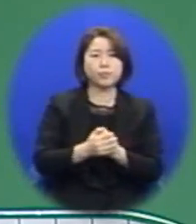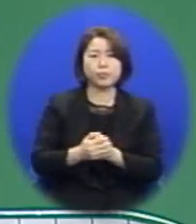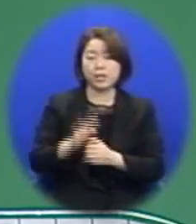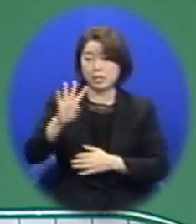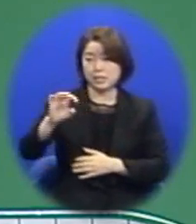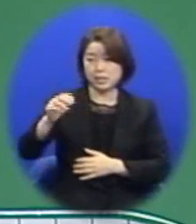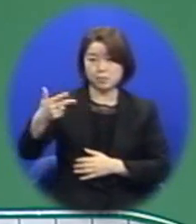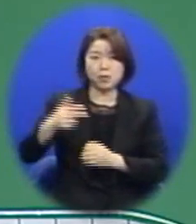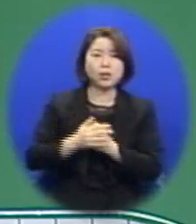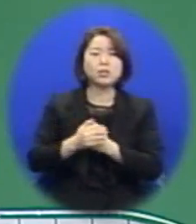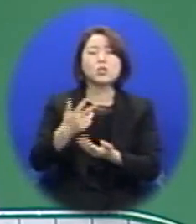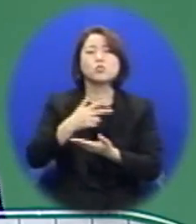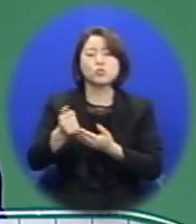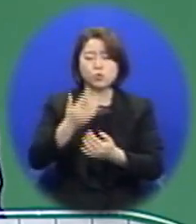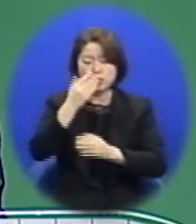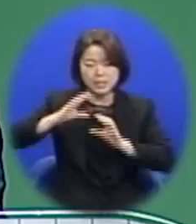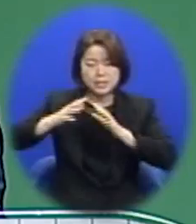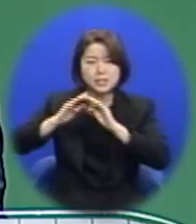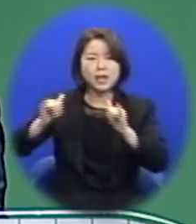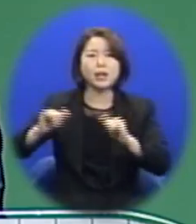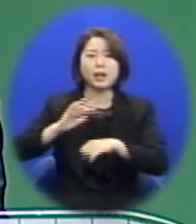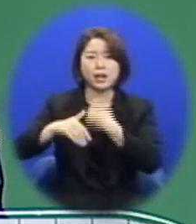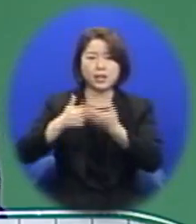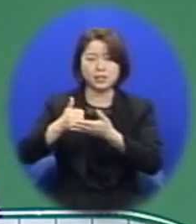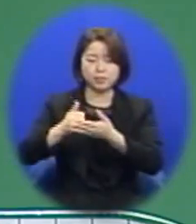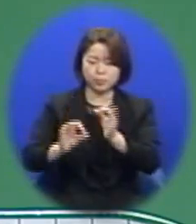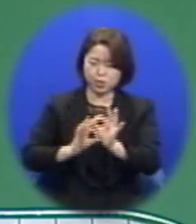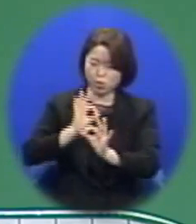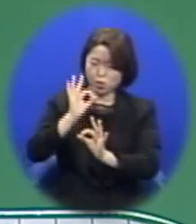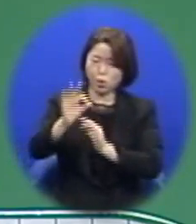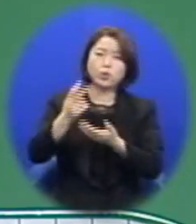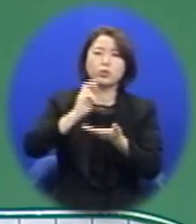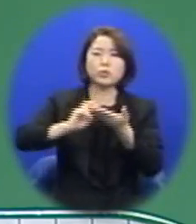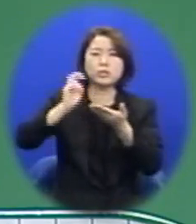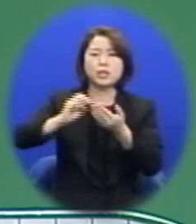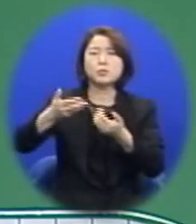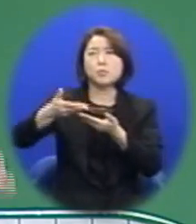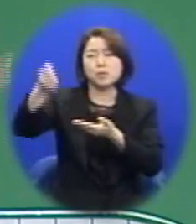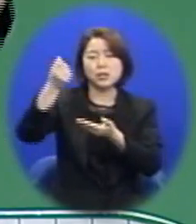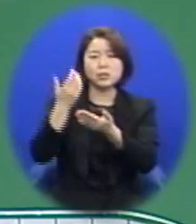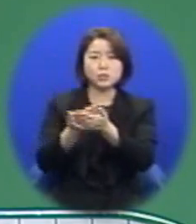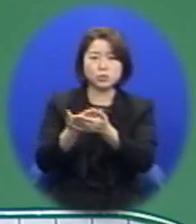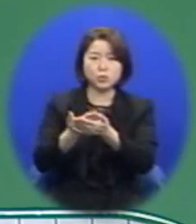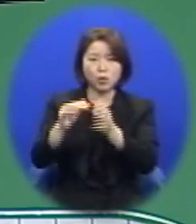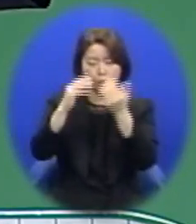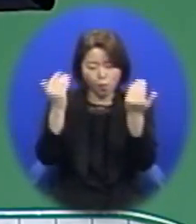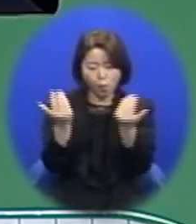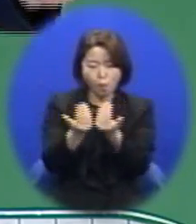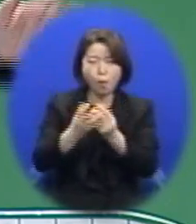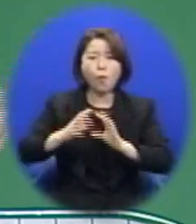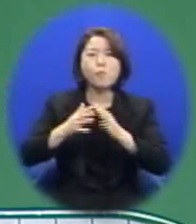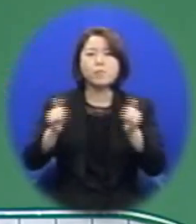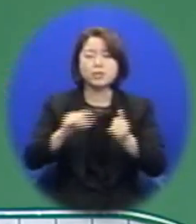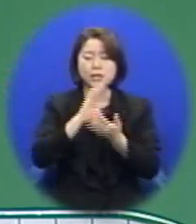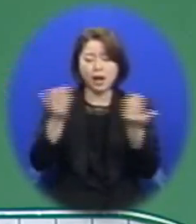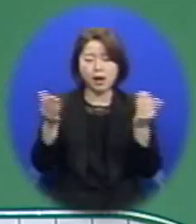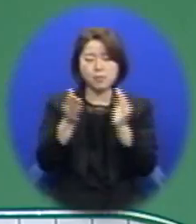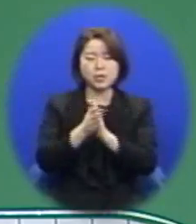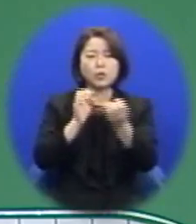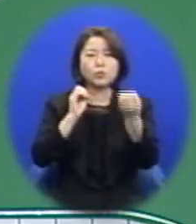48절 주 이스라엘의 하나님 영원토록 찬송을 받아 주십시오. 온 백성은 아멘 하고